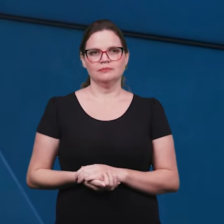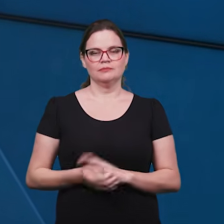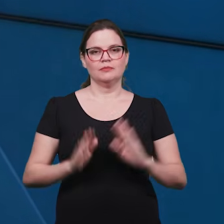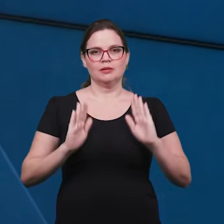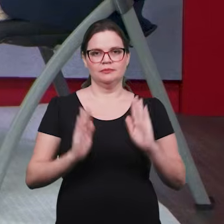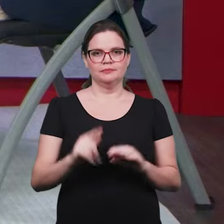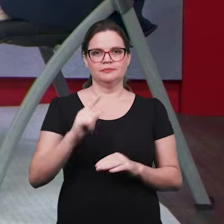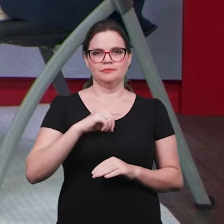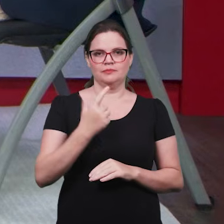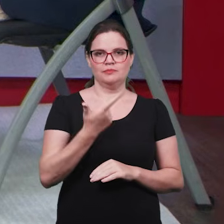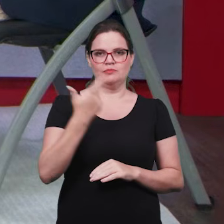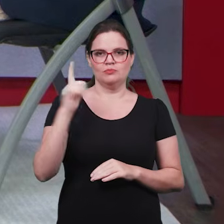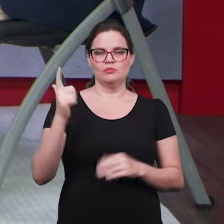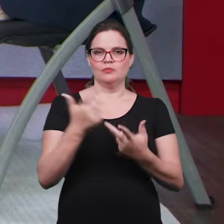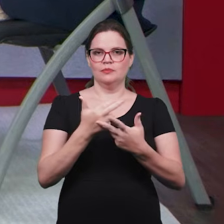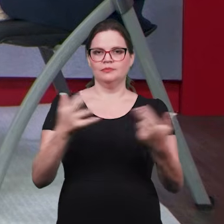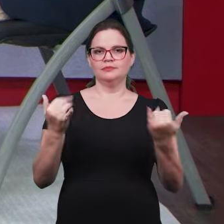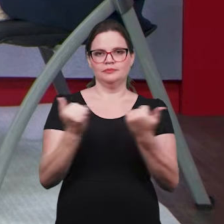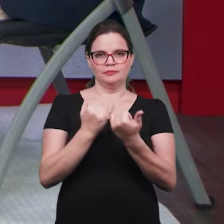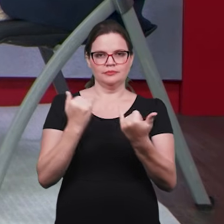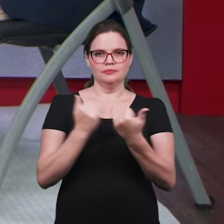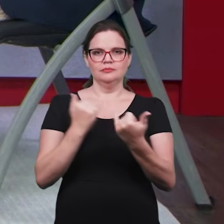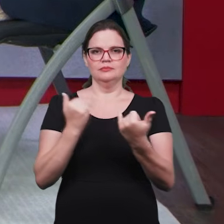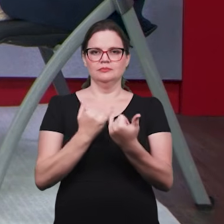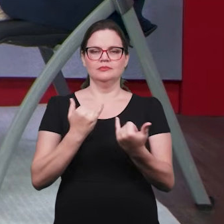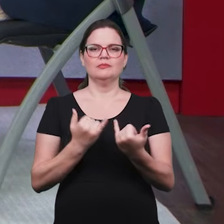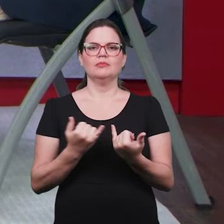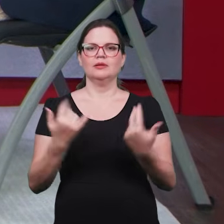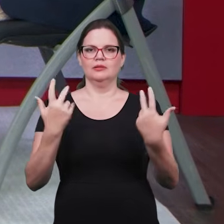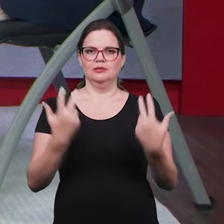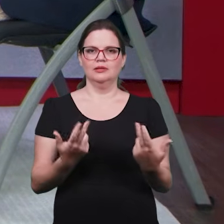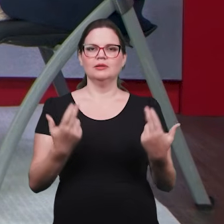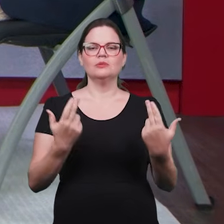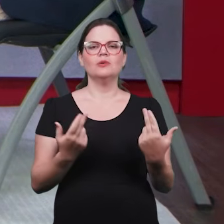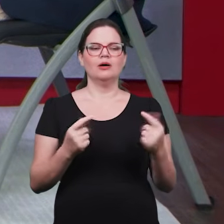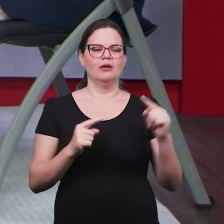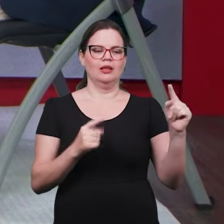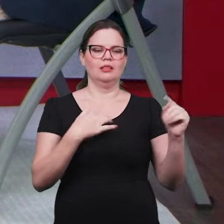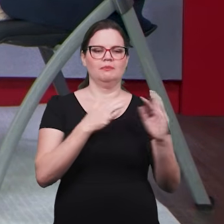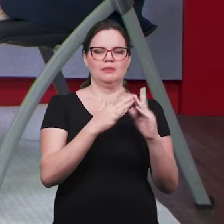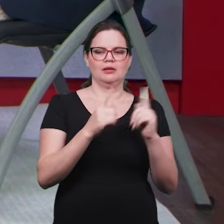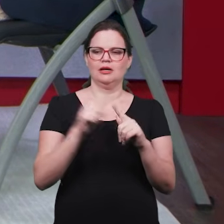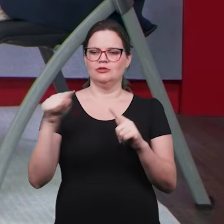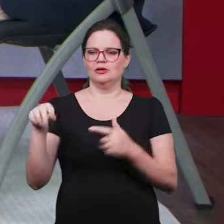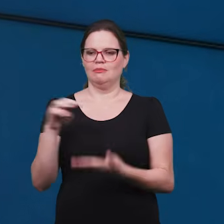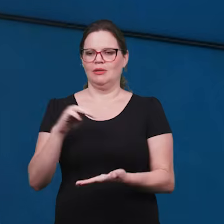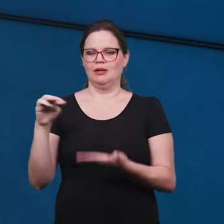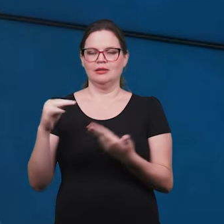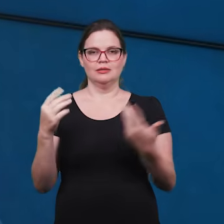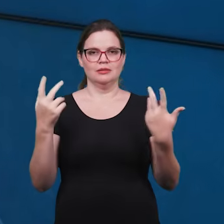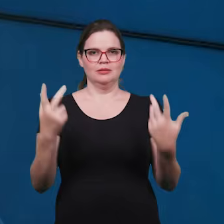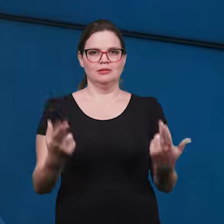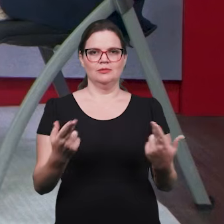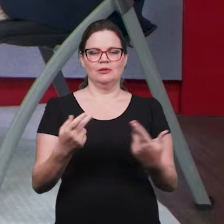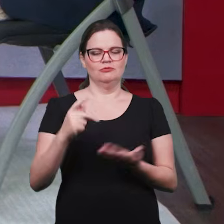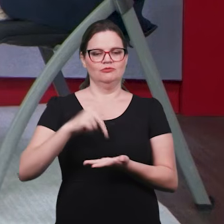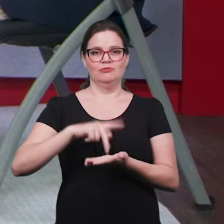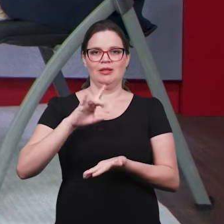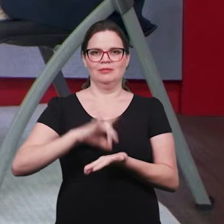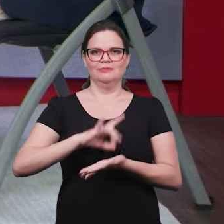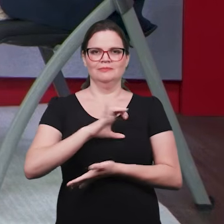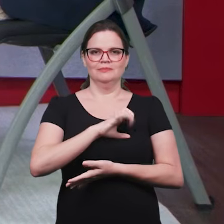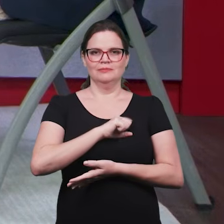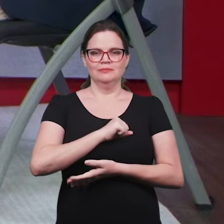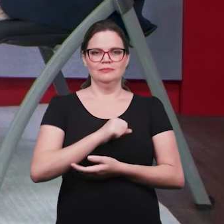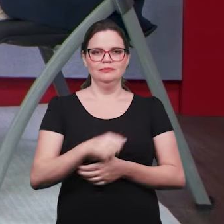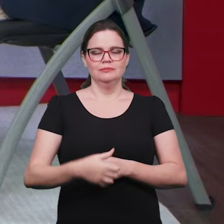похожи на друг друга. Mas tem outras coisas que são similares da igreja Maranata aqui, da nossa igreja. Искренняя любовь É um